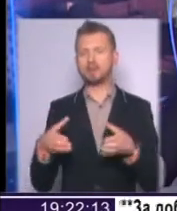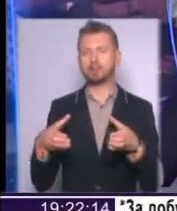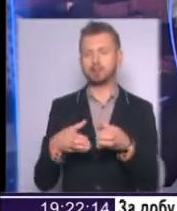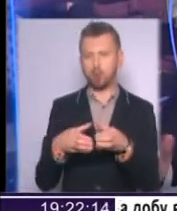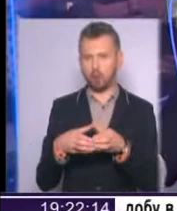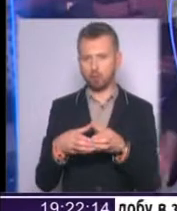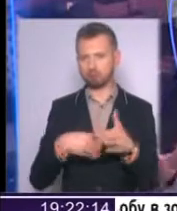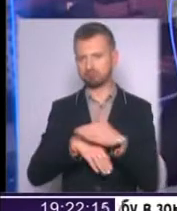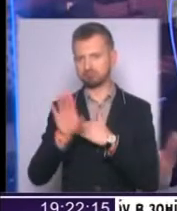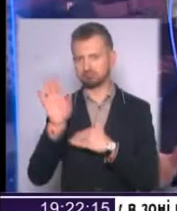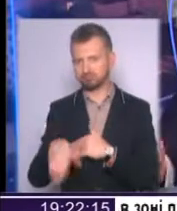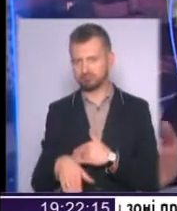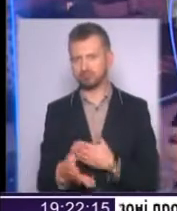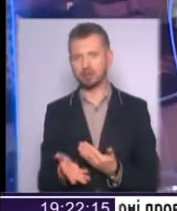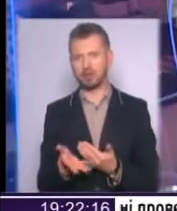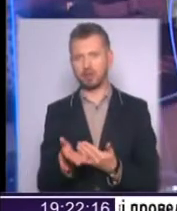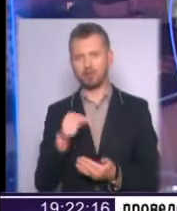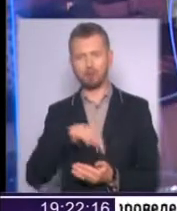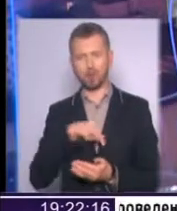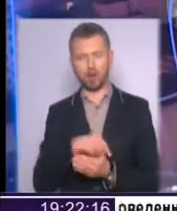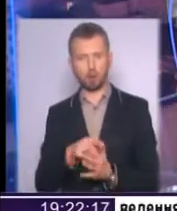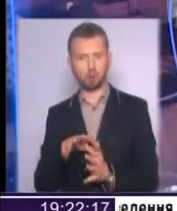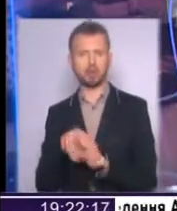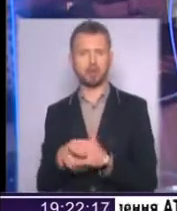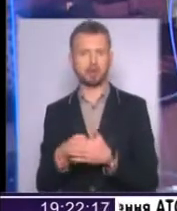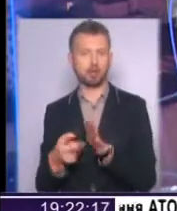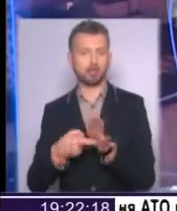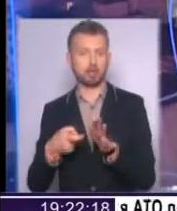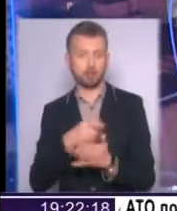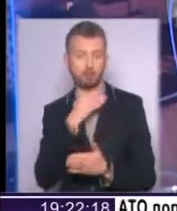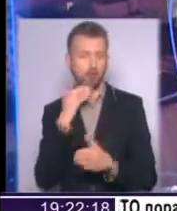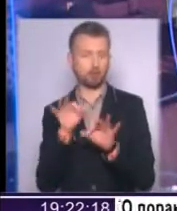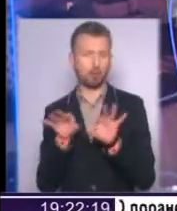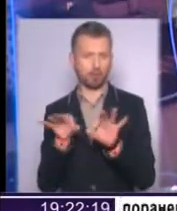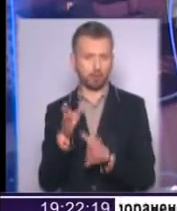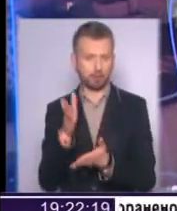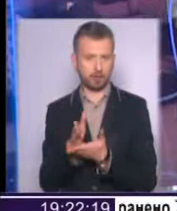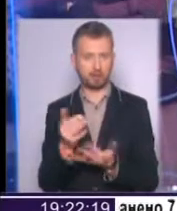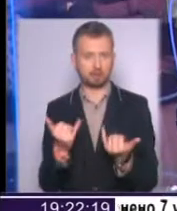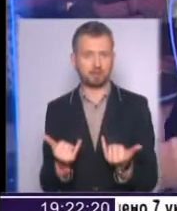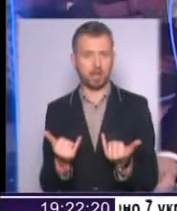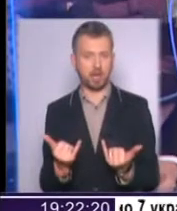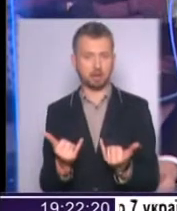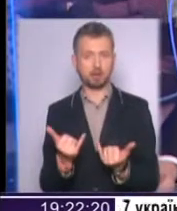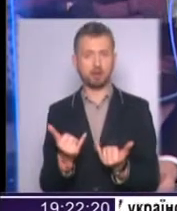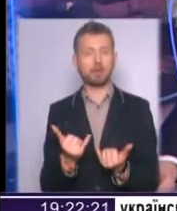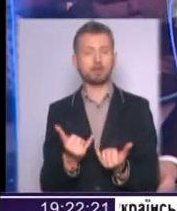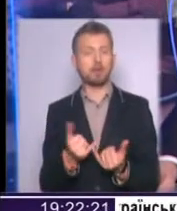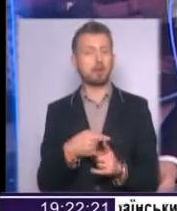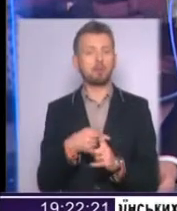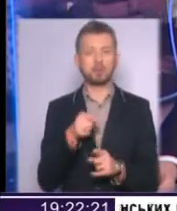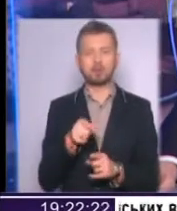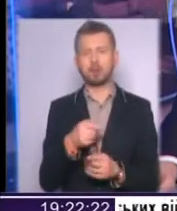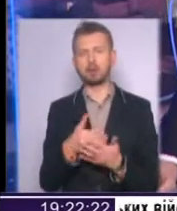і якби і морально приєднався до шахтарів. І дуже багато є коментарів вже от на цю хвилину. І до цього, мовляв, там